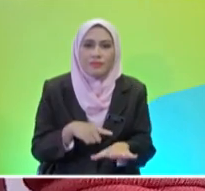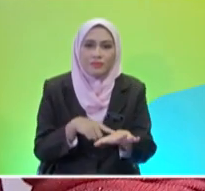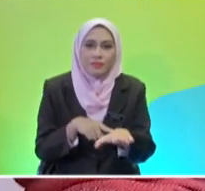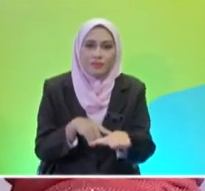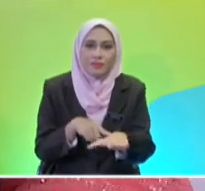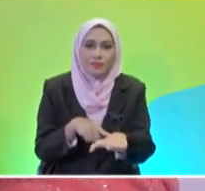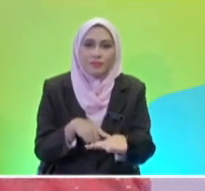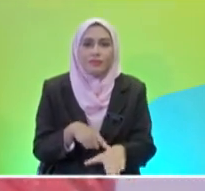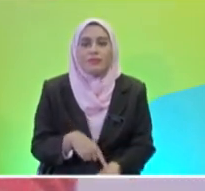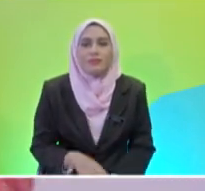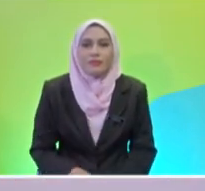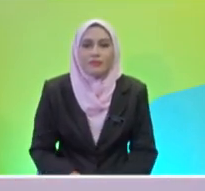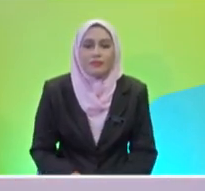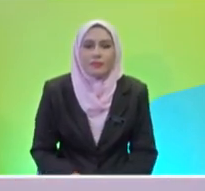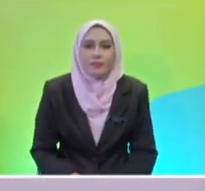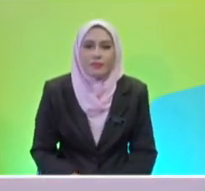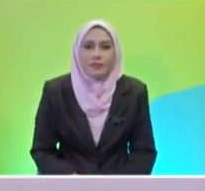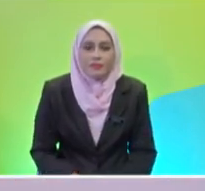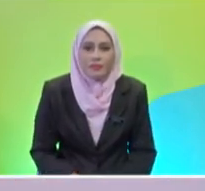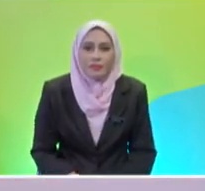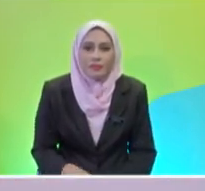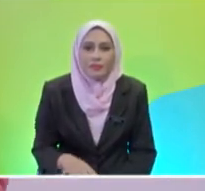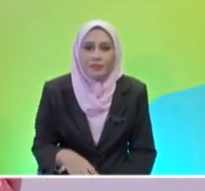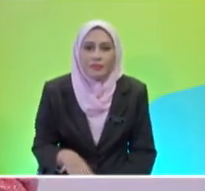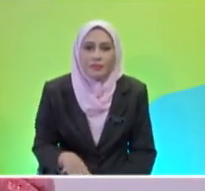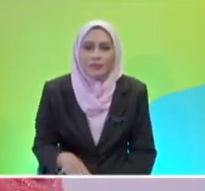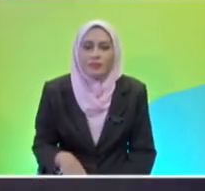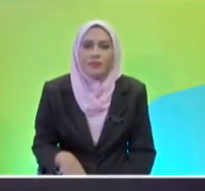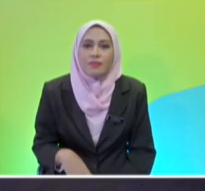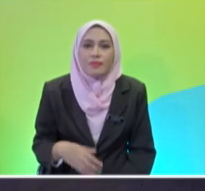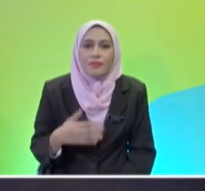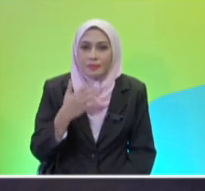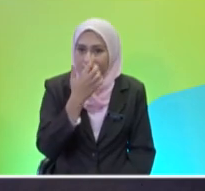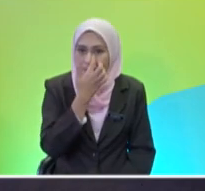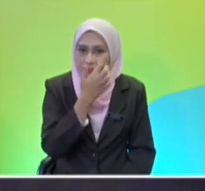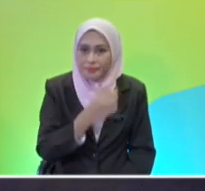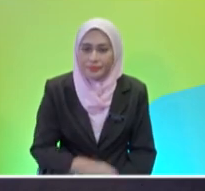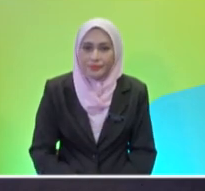nak ajar dekat korang macam mana dia melekat kat daun tu. Lepas tu dia jadi apa?